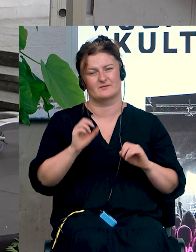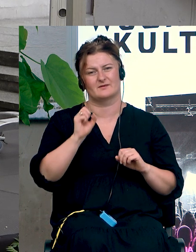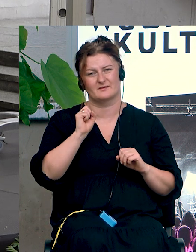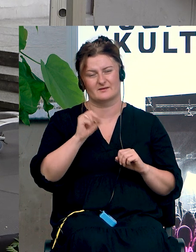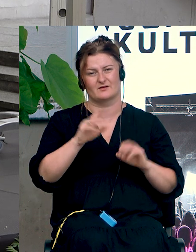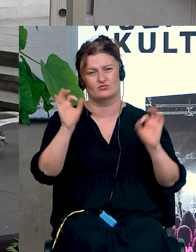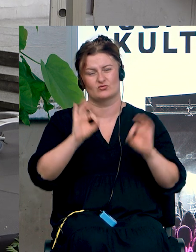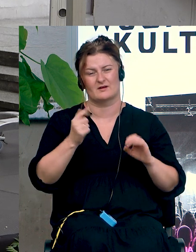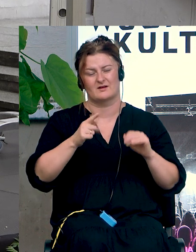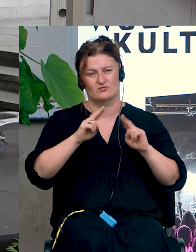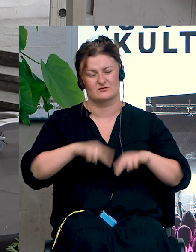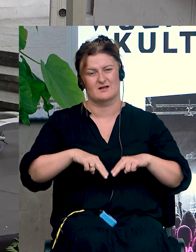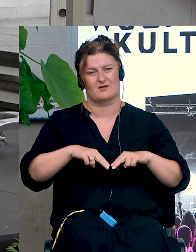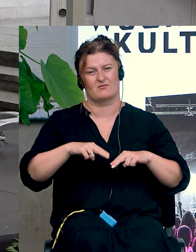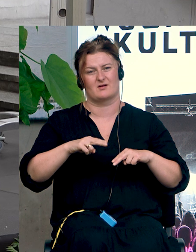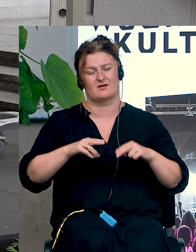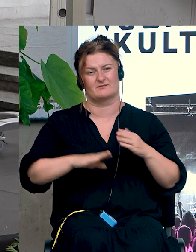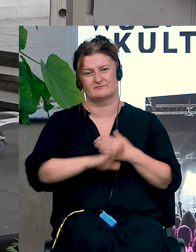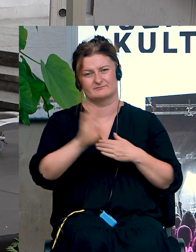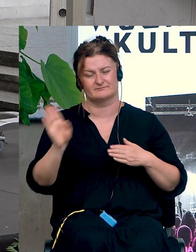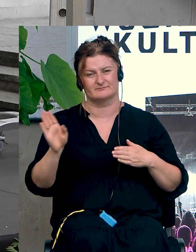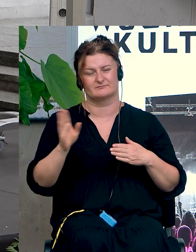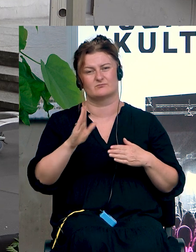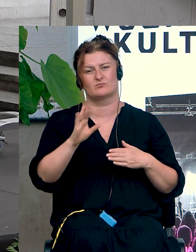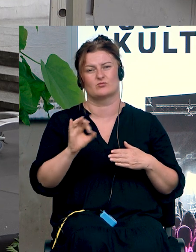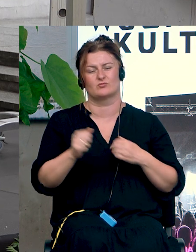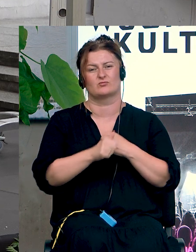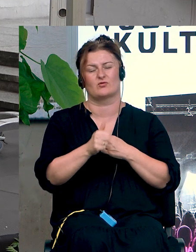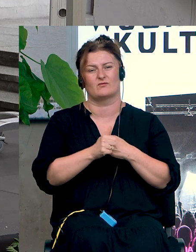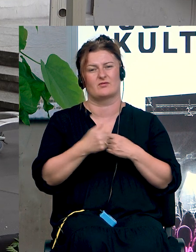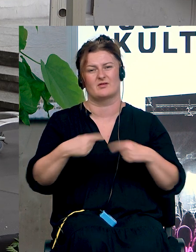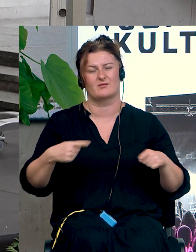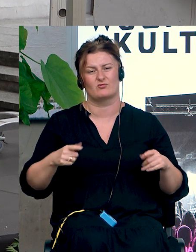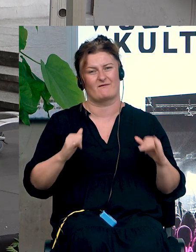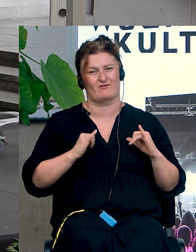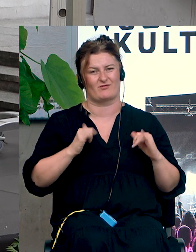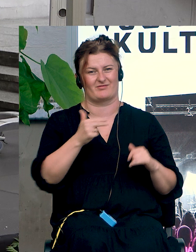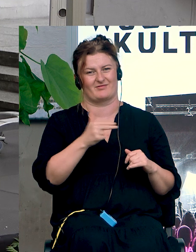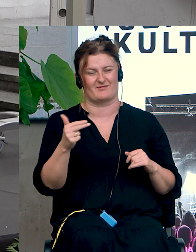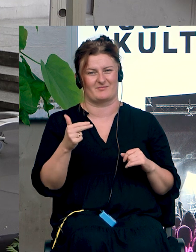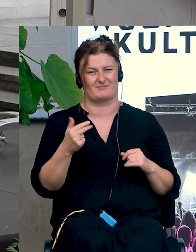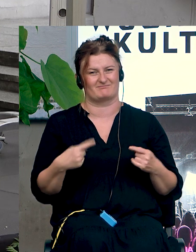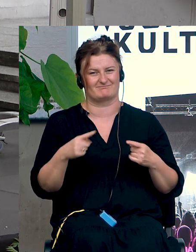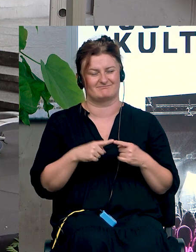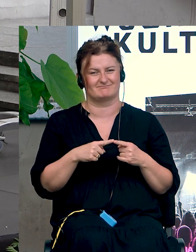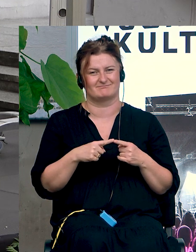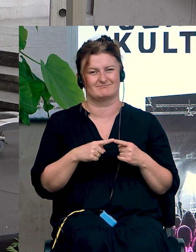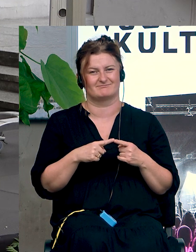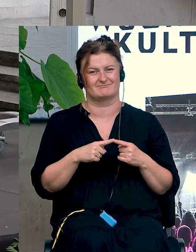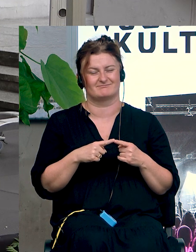не поставили, тому що вона теж не була комфортна. Це була п'єса про те, як